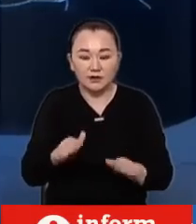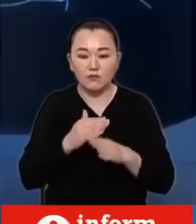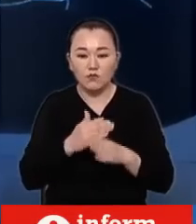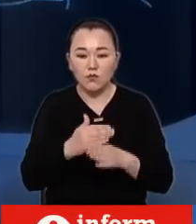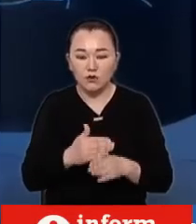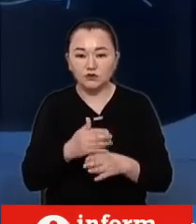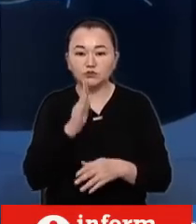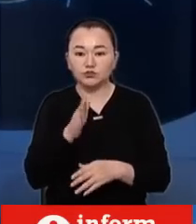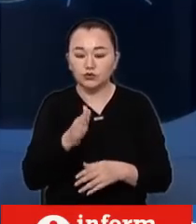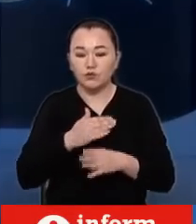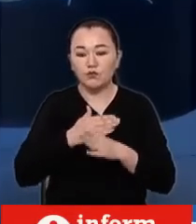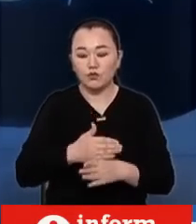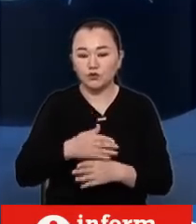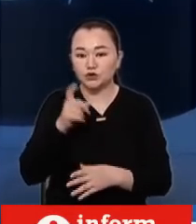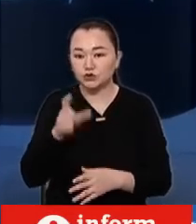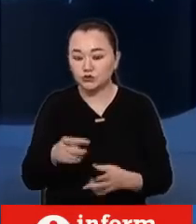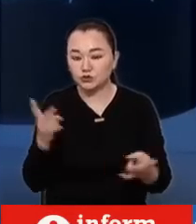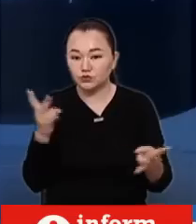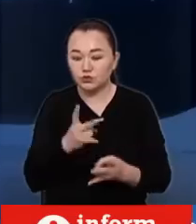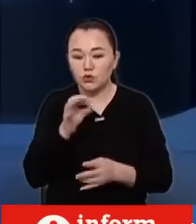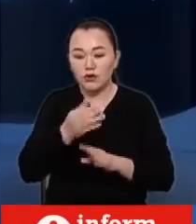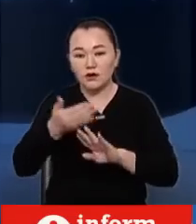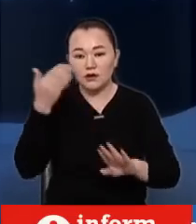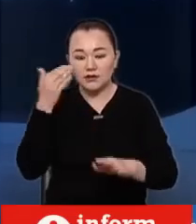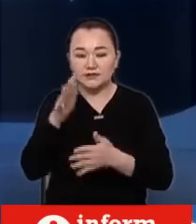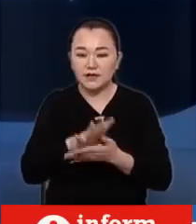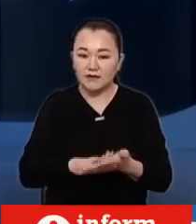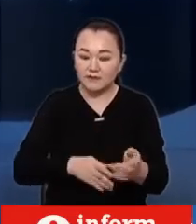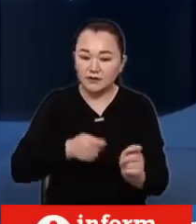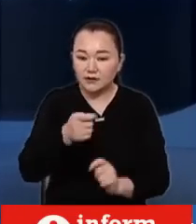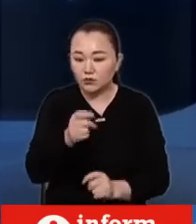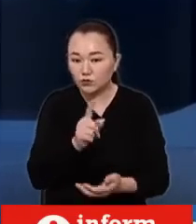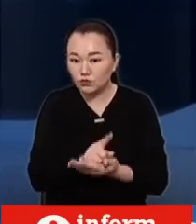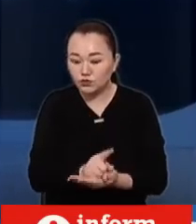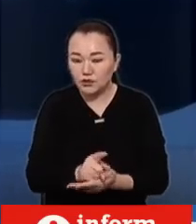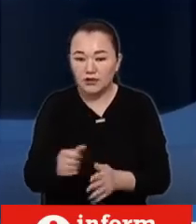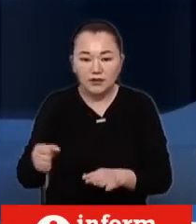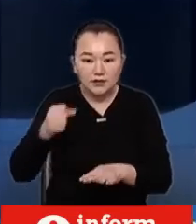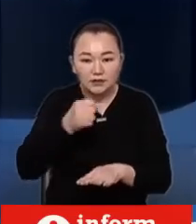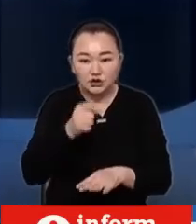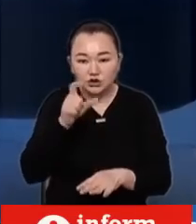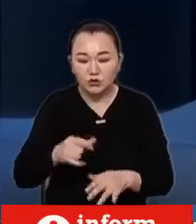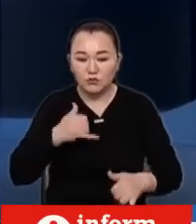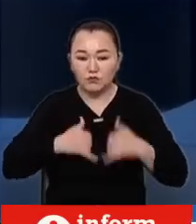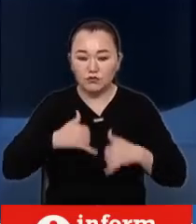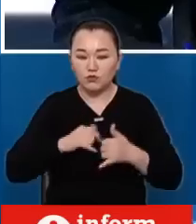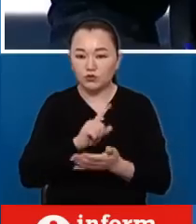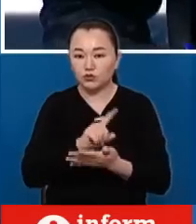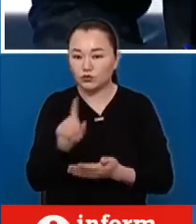беріледі. Бірақ көмекшінің керектігі туралы алдын ала өтініш берілу қажет. Әрі тағайындалған кісі мұғалім болмауы